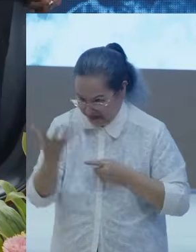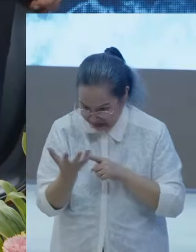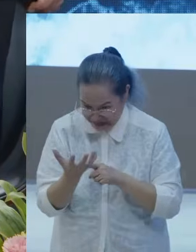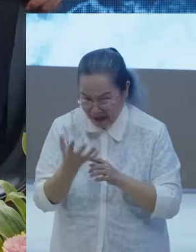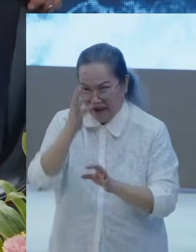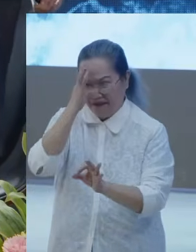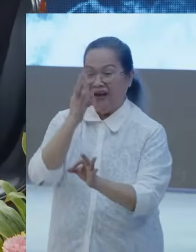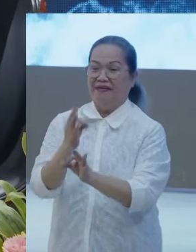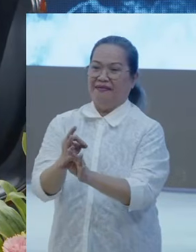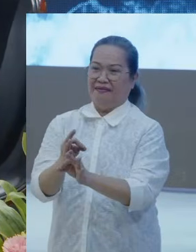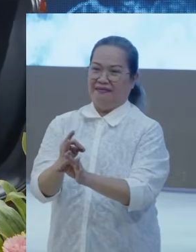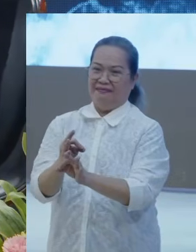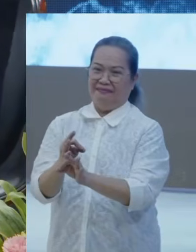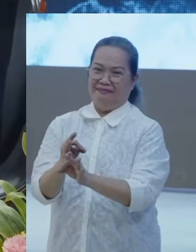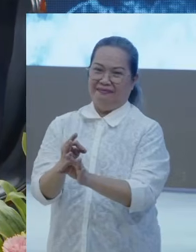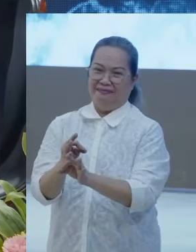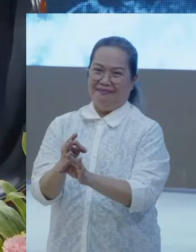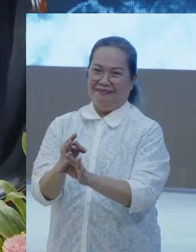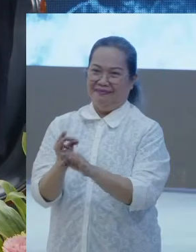ng sasakyan